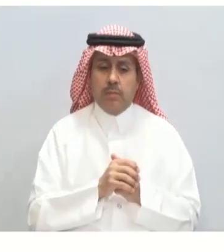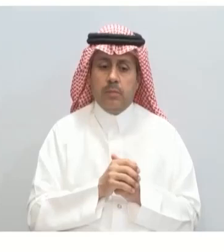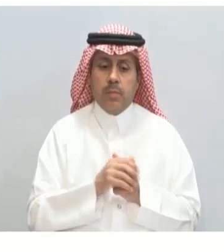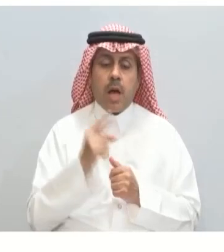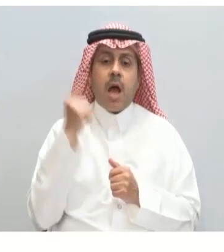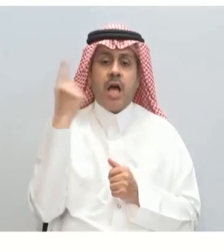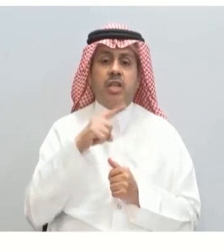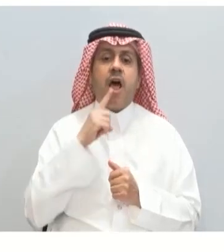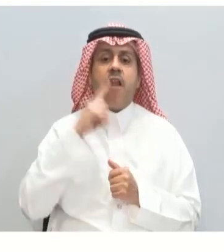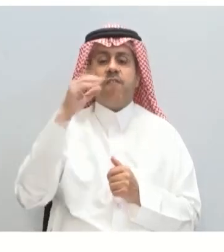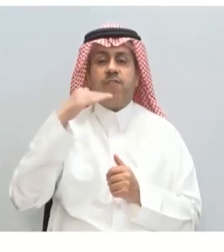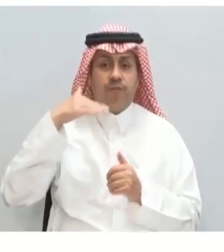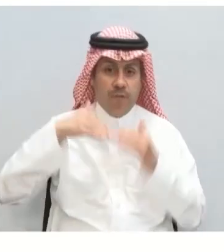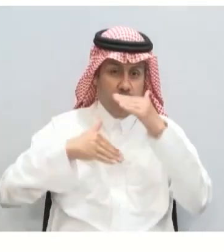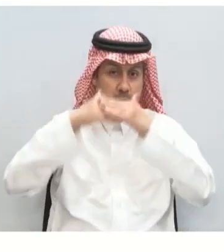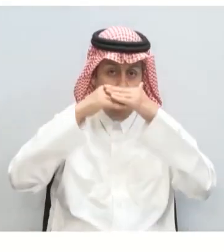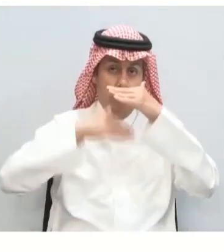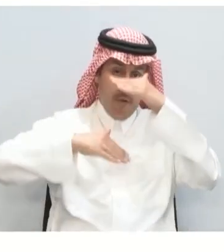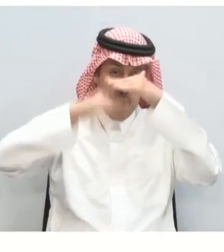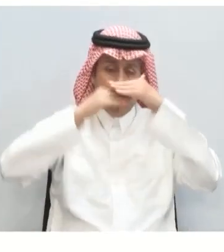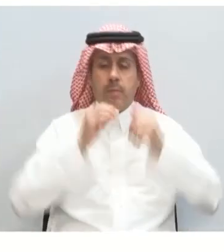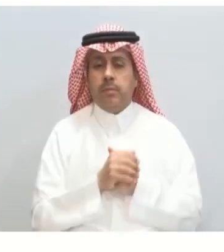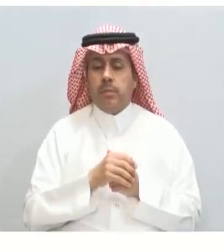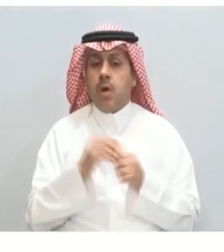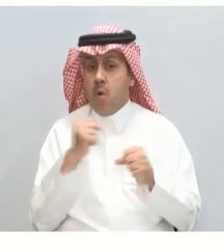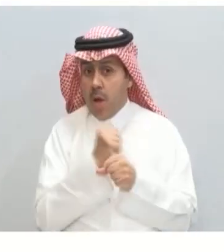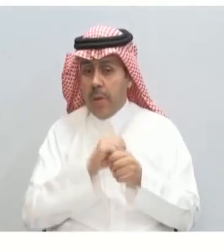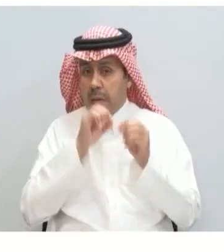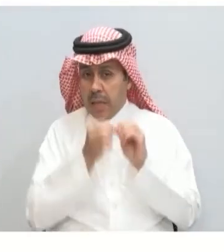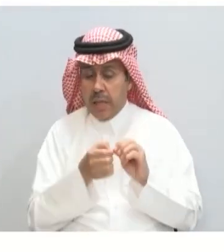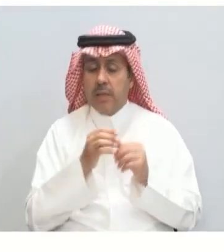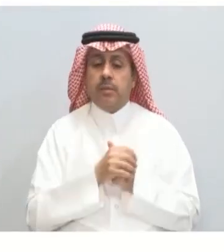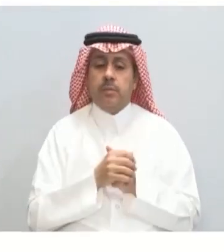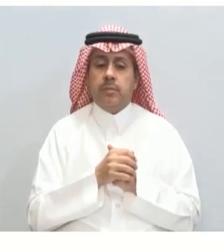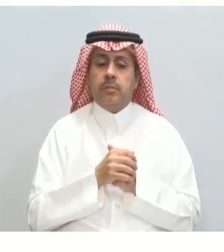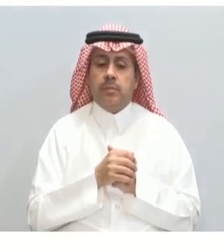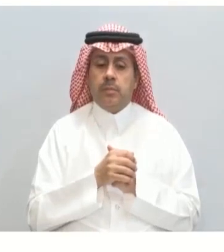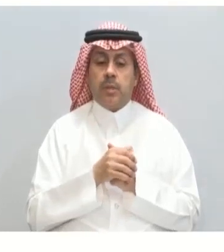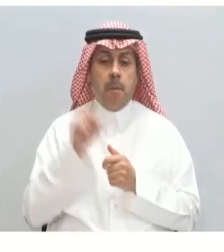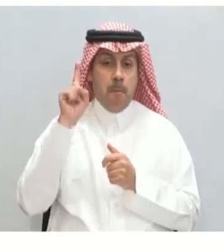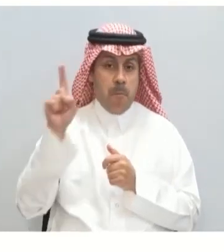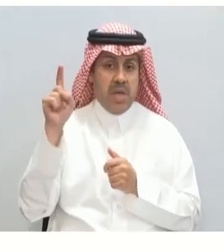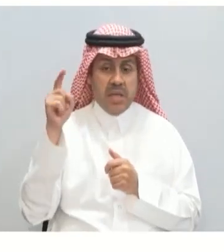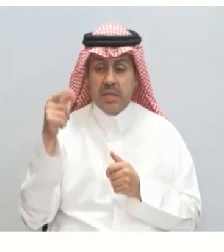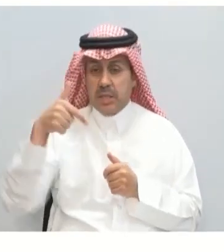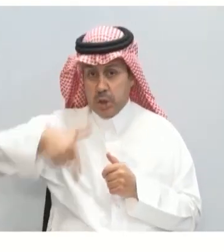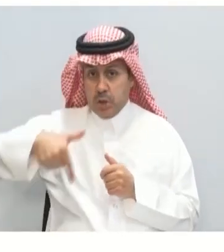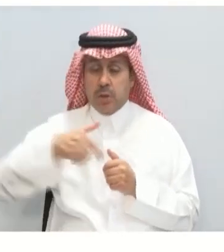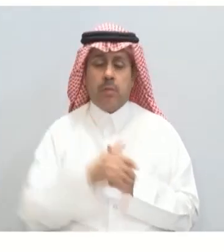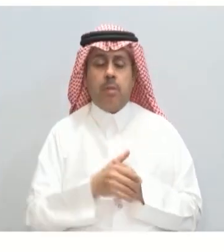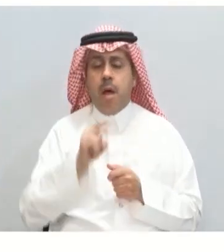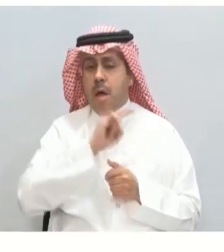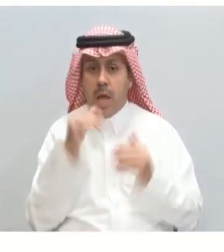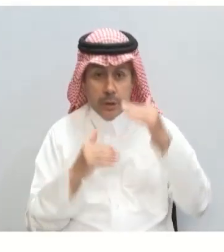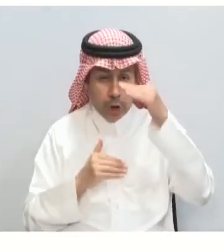الحد الادنى ونضيف كذلك ونعمل على القيد الاخر وهو بي 6 لا